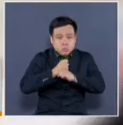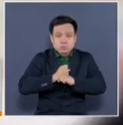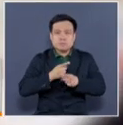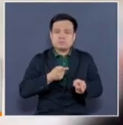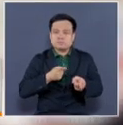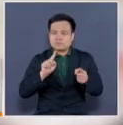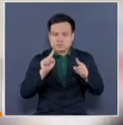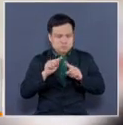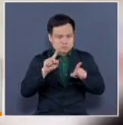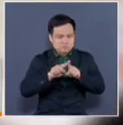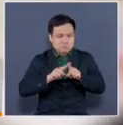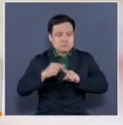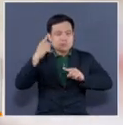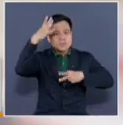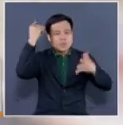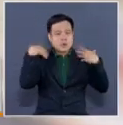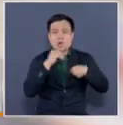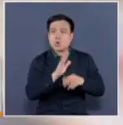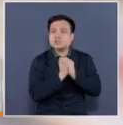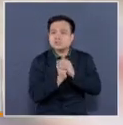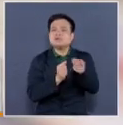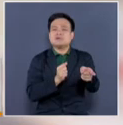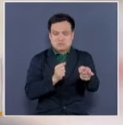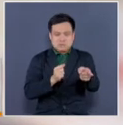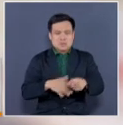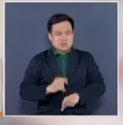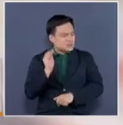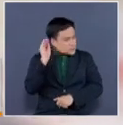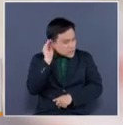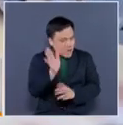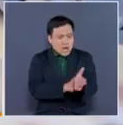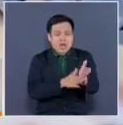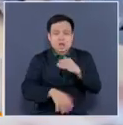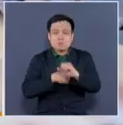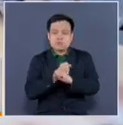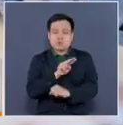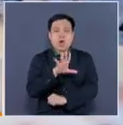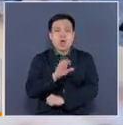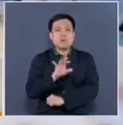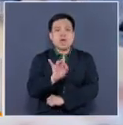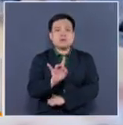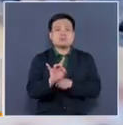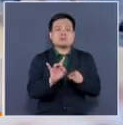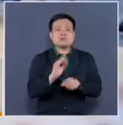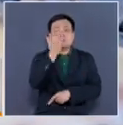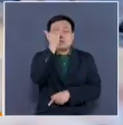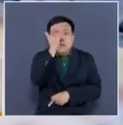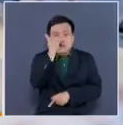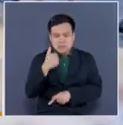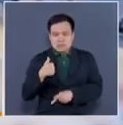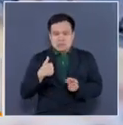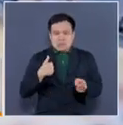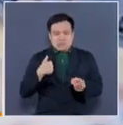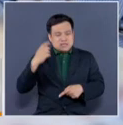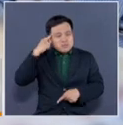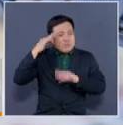าตั้งแต่ปี58โน้นก็ร่วมกันบริจาคไม่ว่าจะเงินสดหรือว่าสิ่งของหวังจะสร้างวิหาร3ชั้น